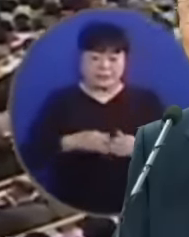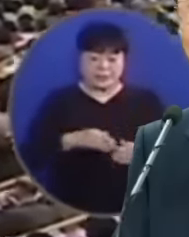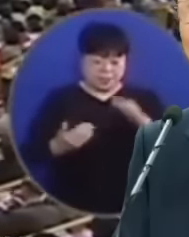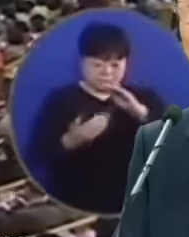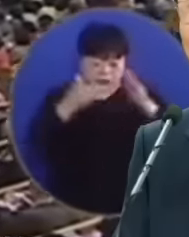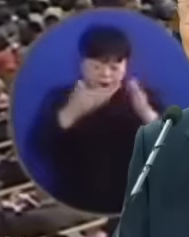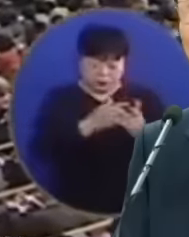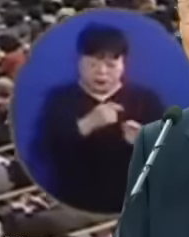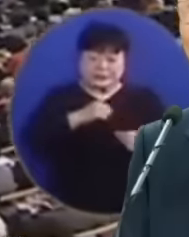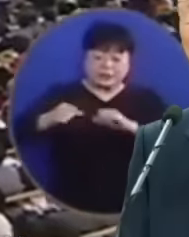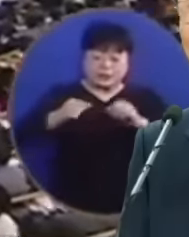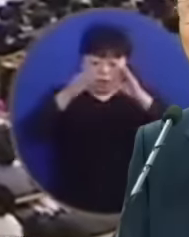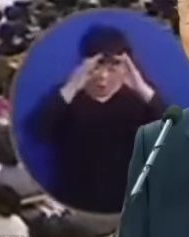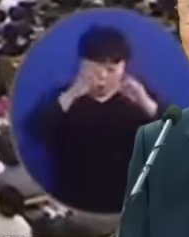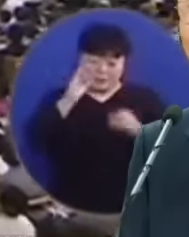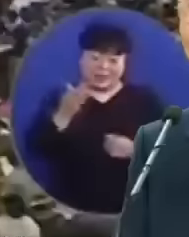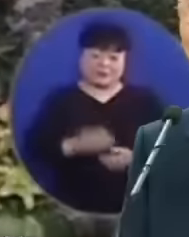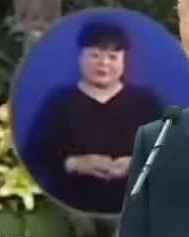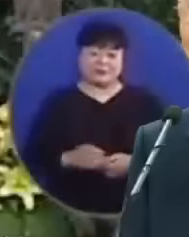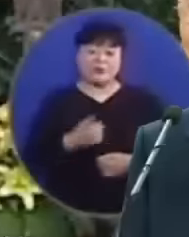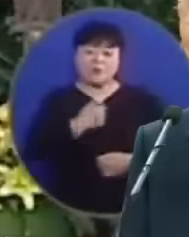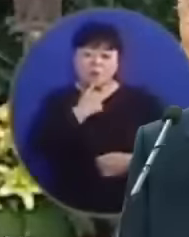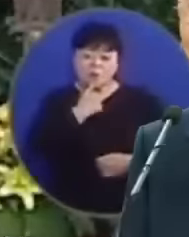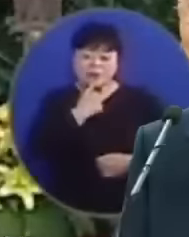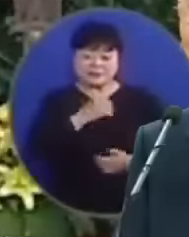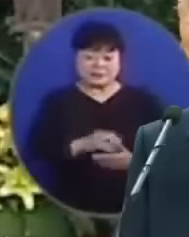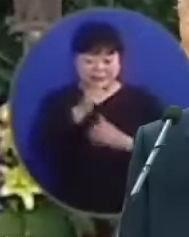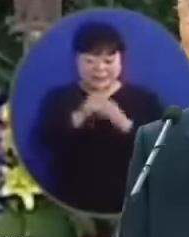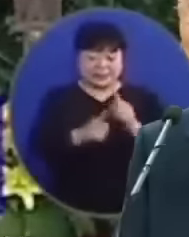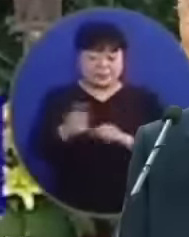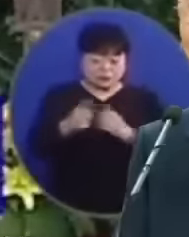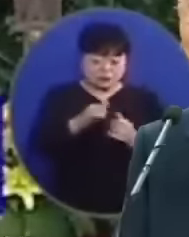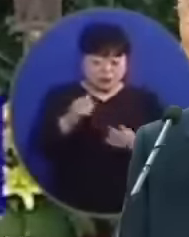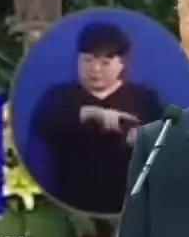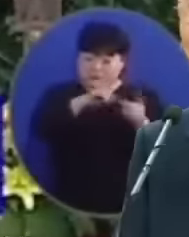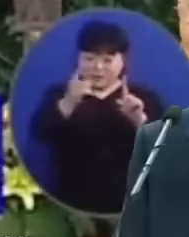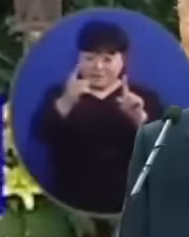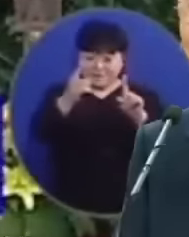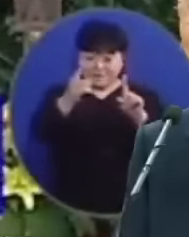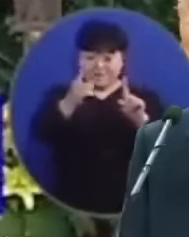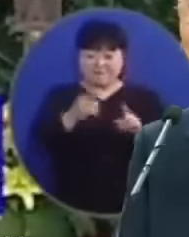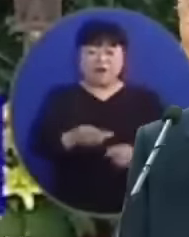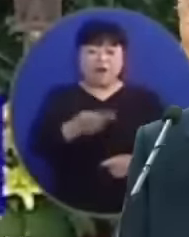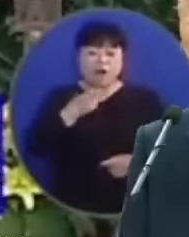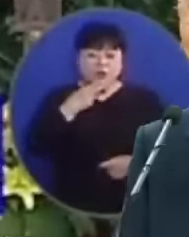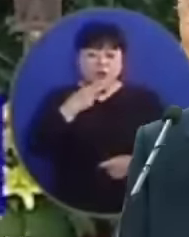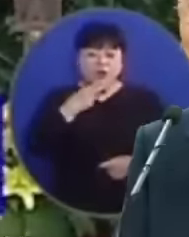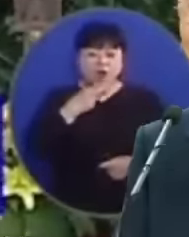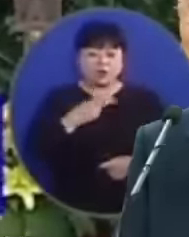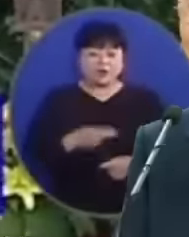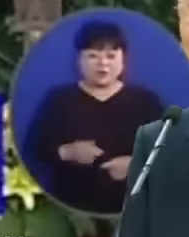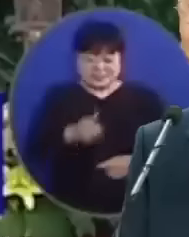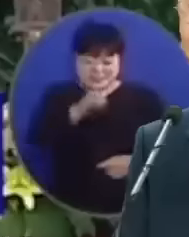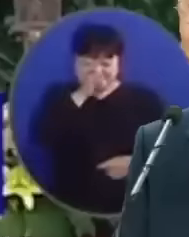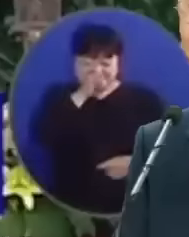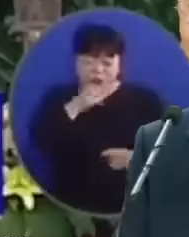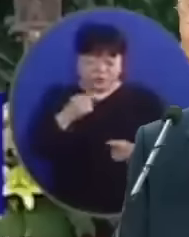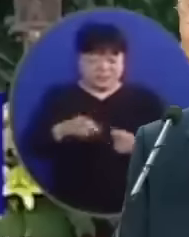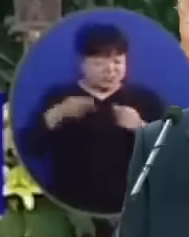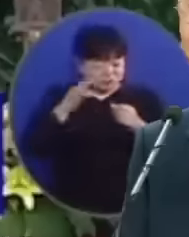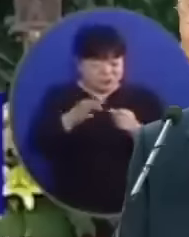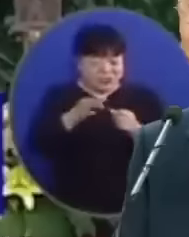것입니다. 로마서 4장 11절에 바울 선생은 하나님은 죽은 자를 살리시며 없는 것을 있는 것까지 부르시는